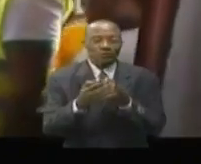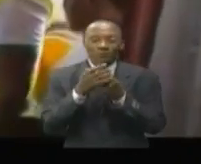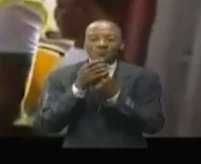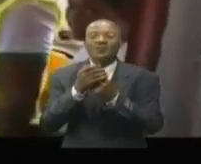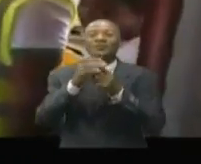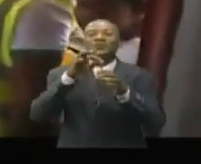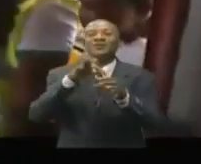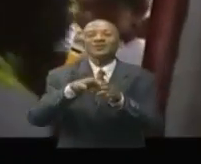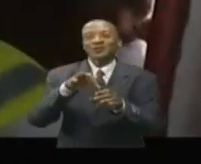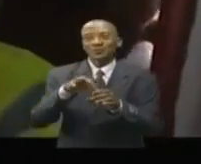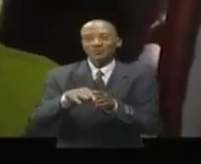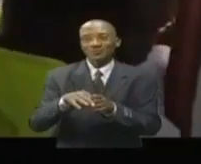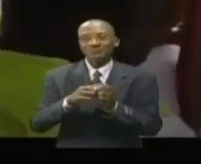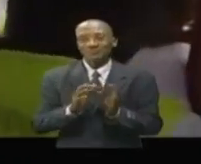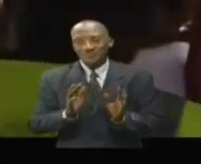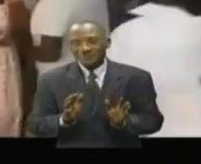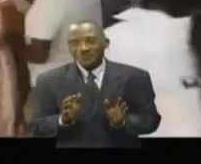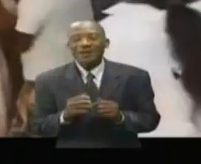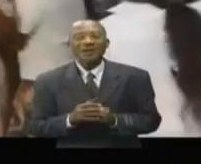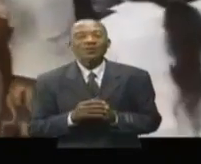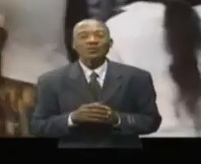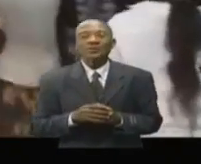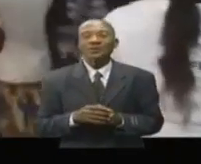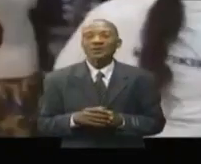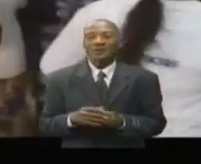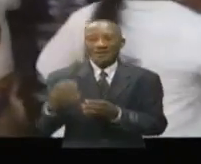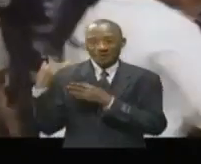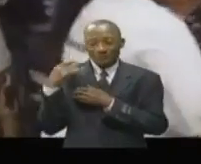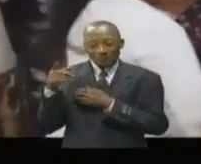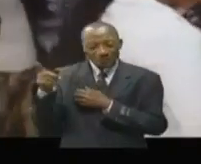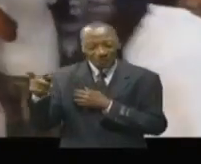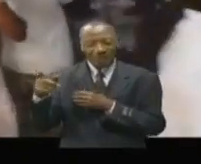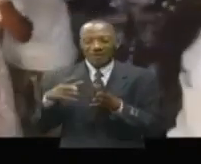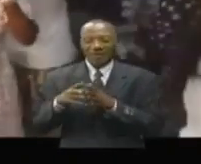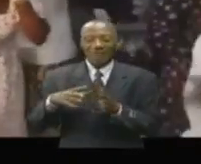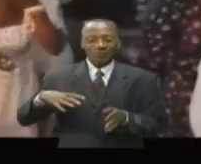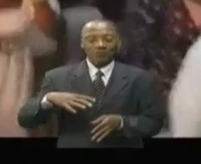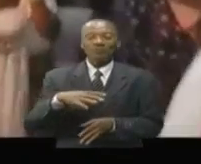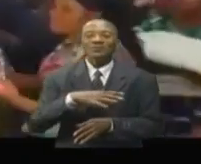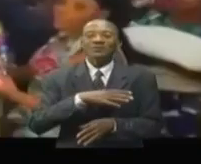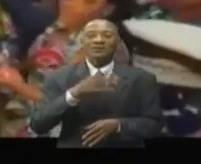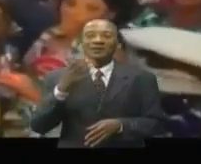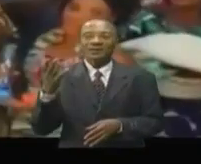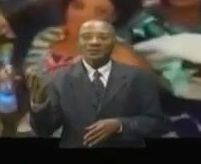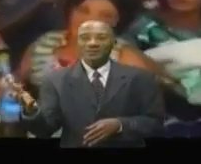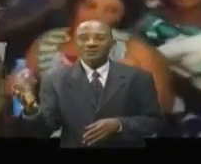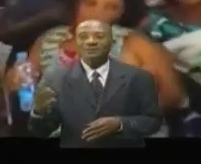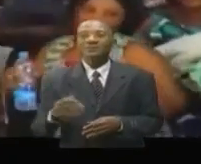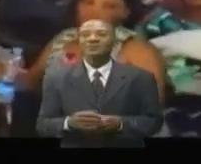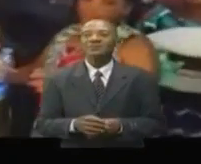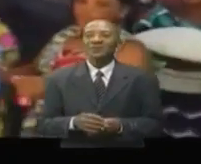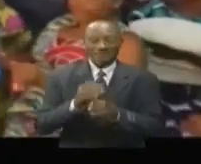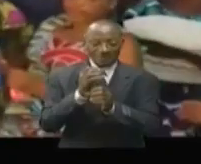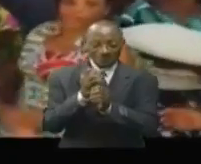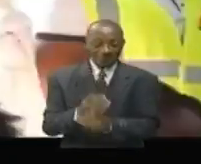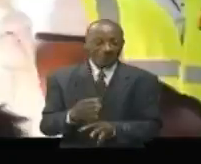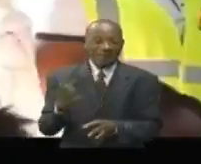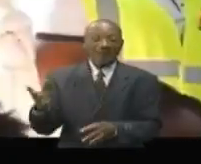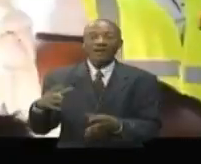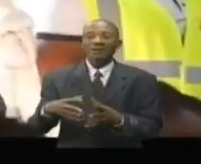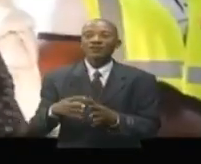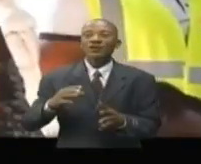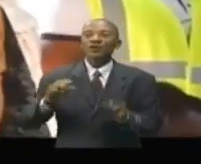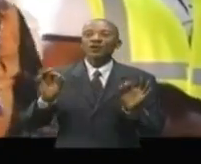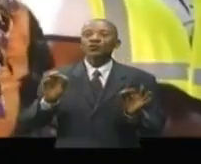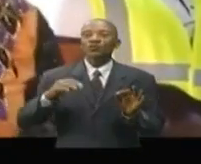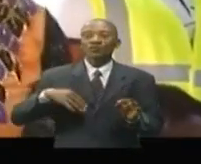se fait accompagner de son comité pour la prise de contact avec de nouveaux adhérents du quartier latin. Après avoir